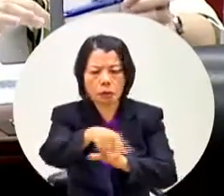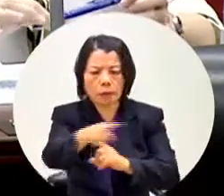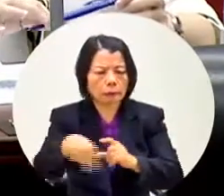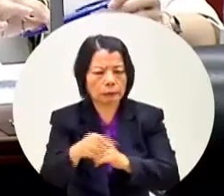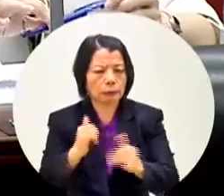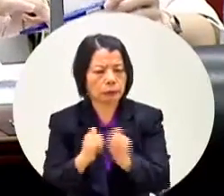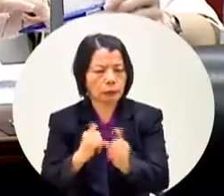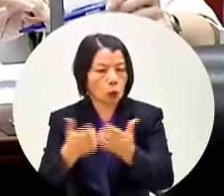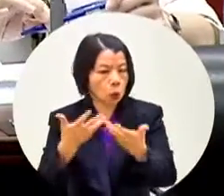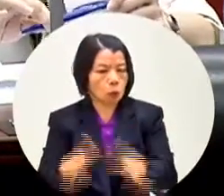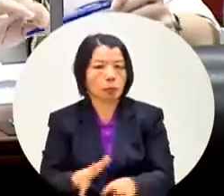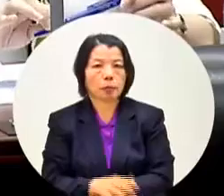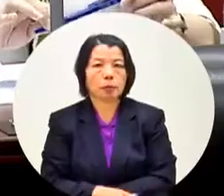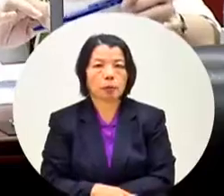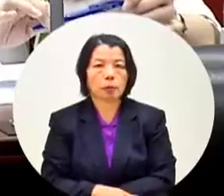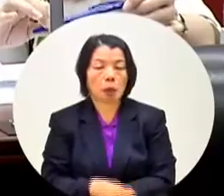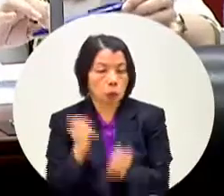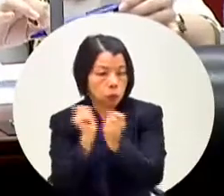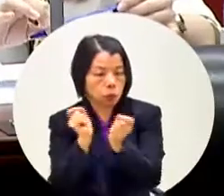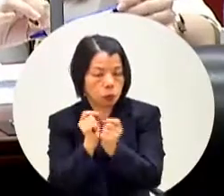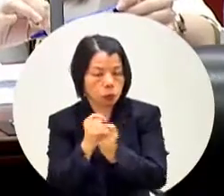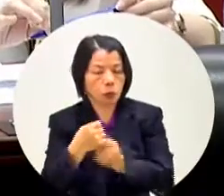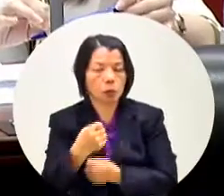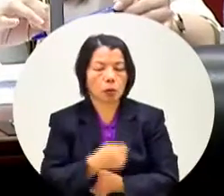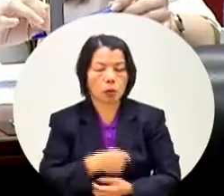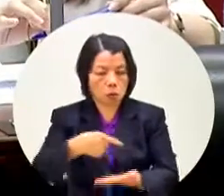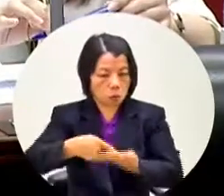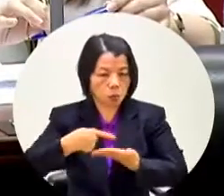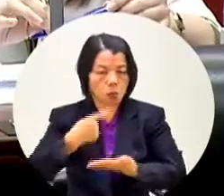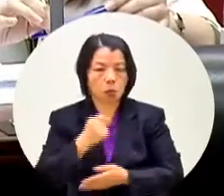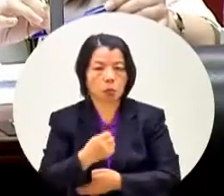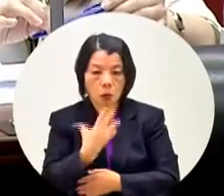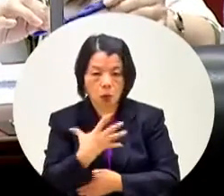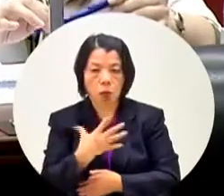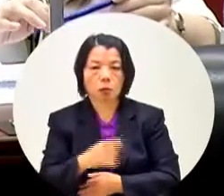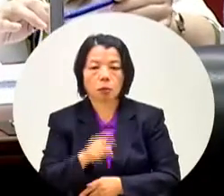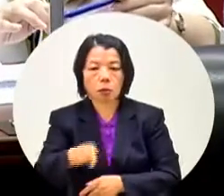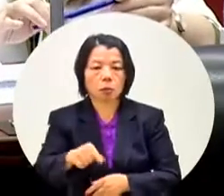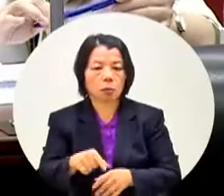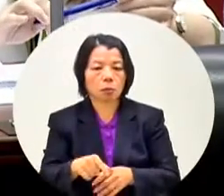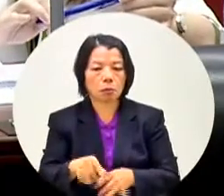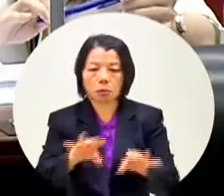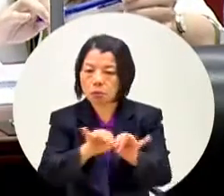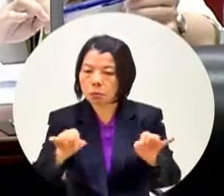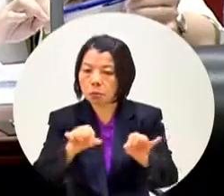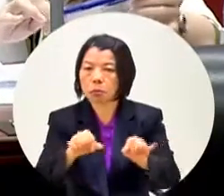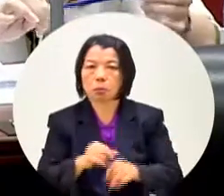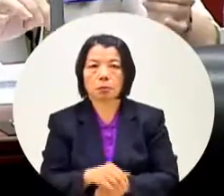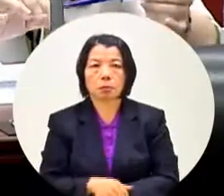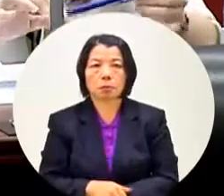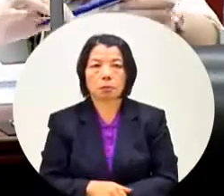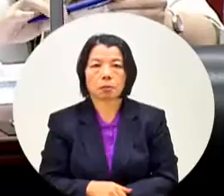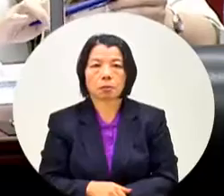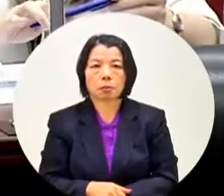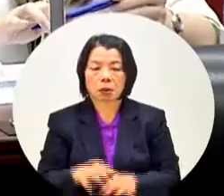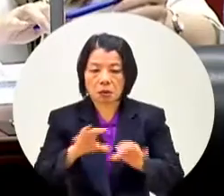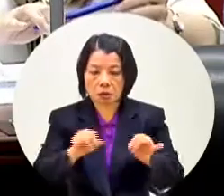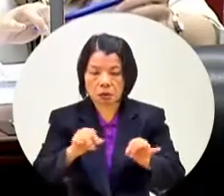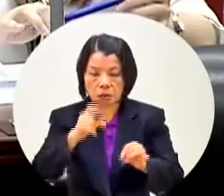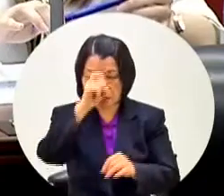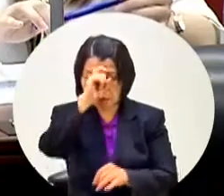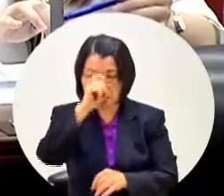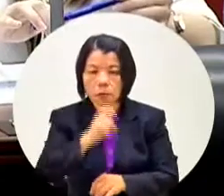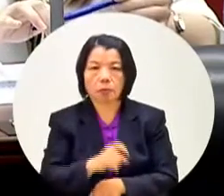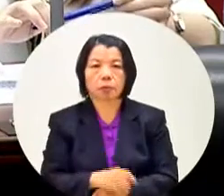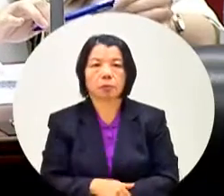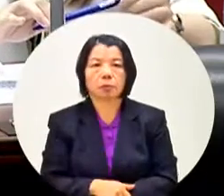特定计划区的一个通盘检讨。好，那在这个科学园区的隔壁，好，紧邻科学园区一条道